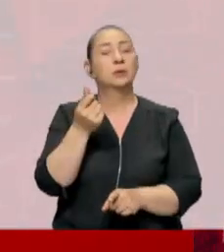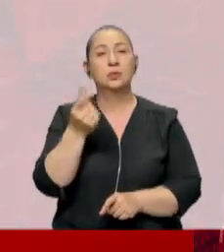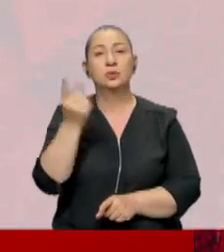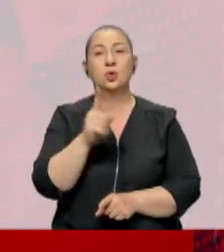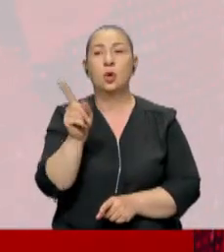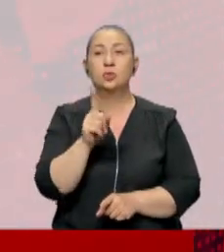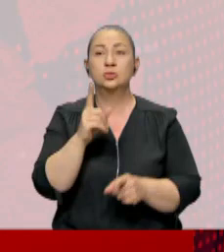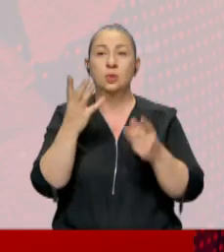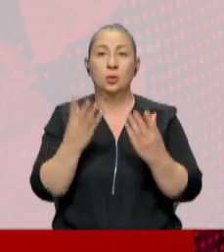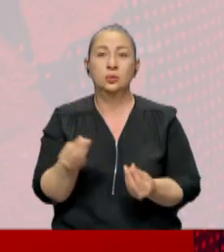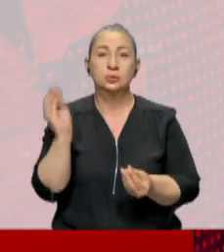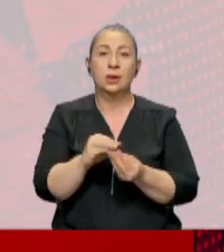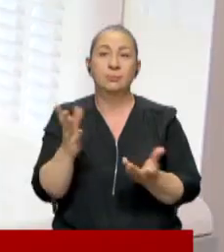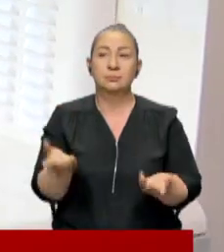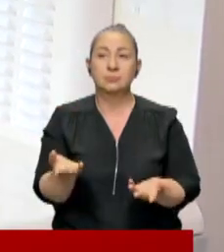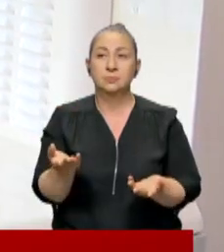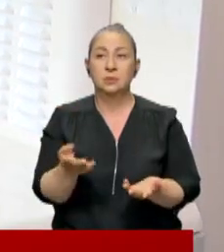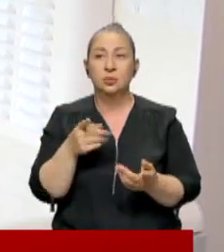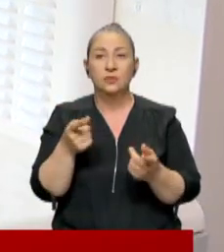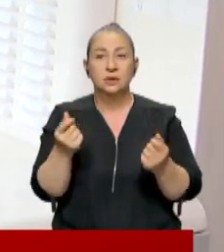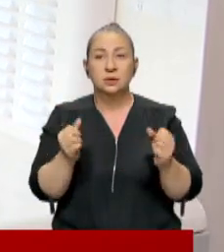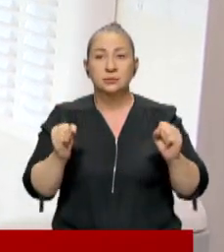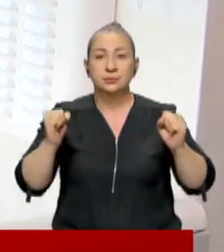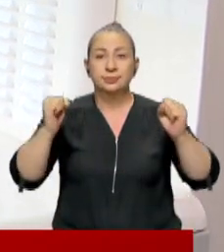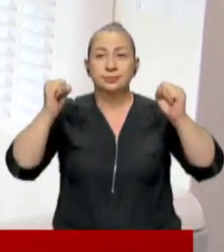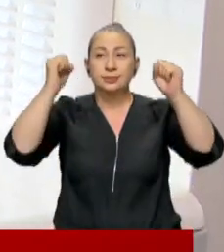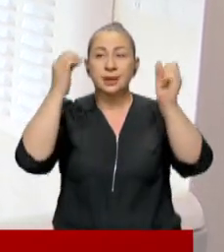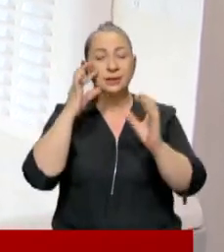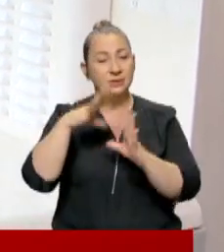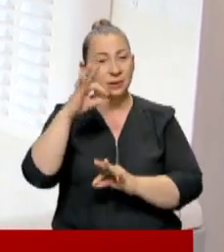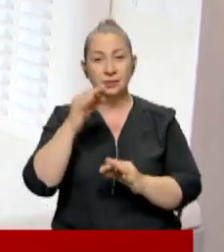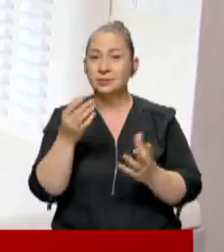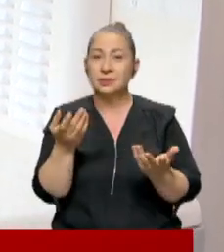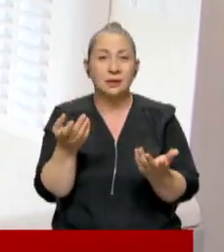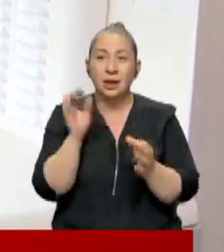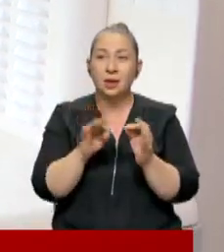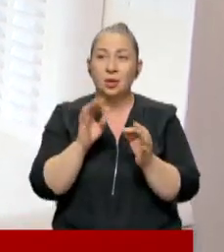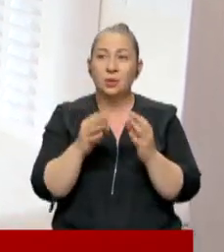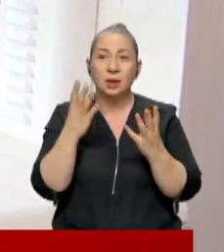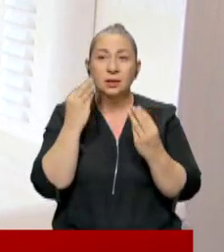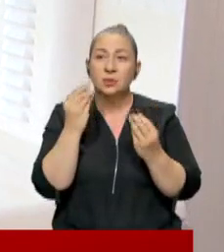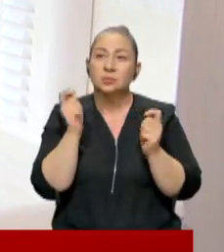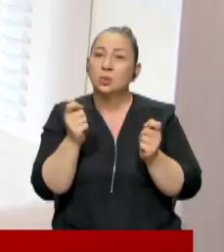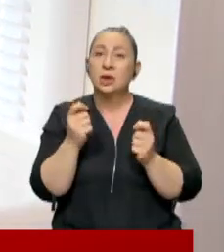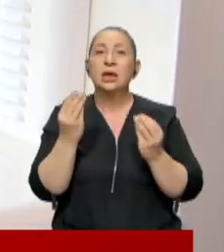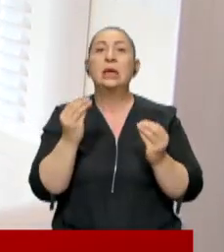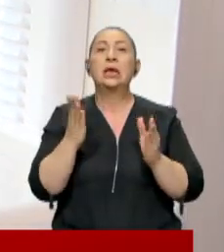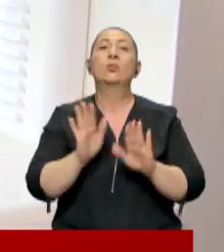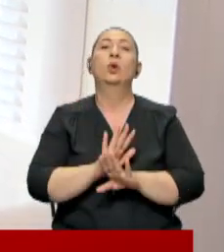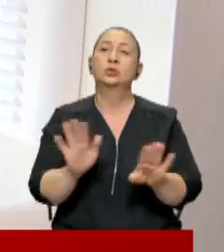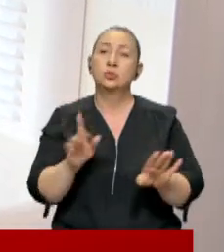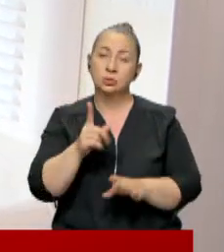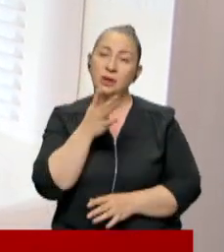ÖTV ise yüzde on zamlandı Bu fiyatların yükselmesi insandan ekonomik anlamda zorluğunu göstergesi iyi duruma doğru